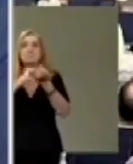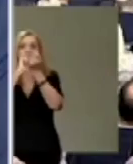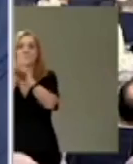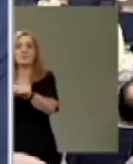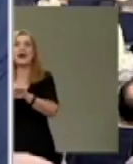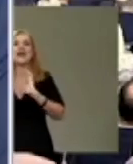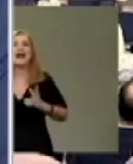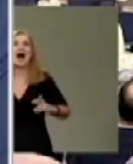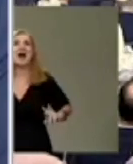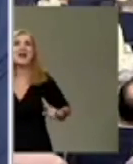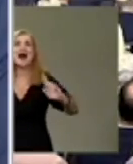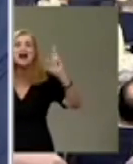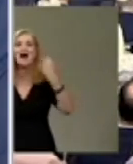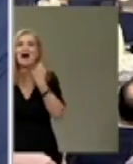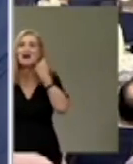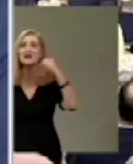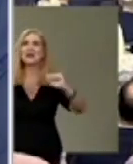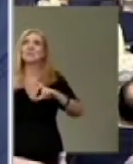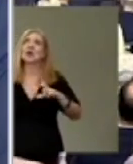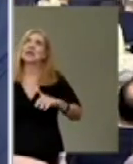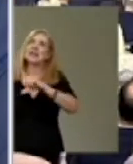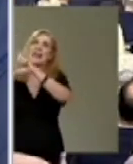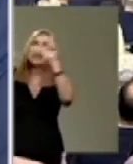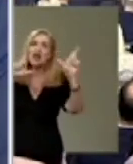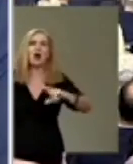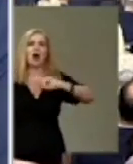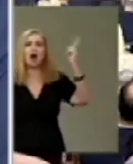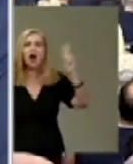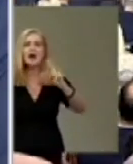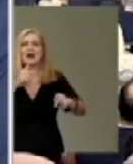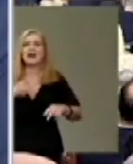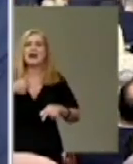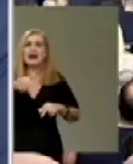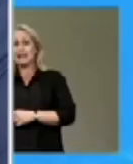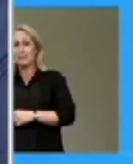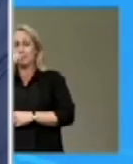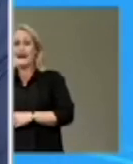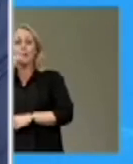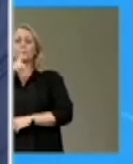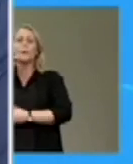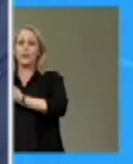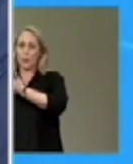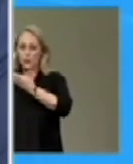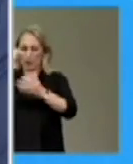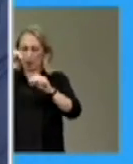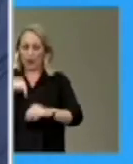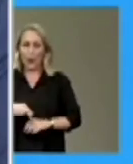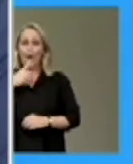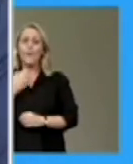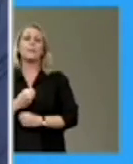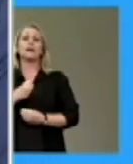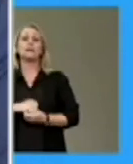και το ο 13ος και ο 14ς μισός που παίρνουνε τουτέστιν άμα τα διαιρέσουμε δια του 12